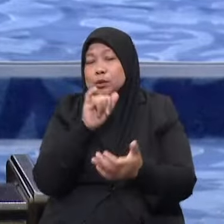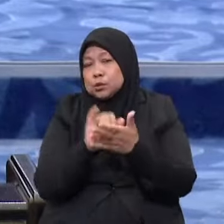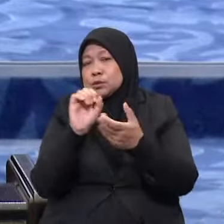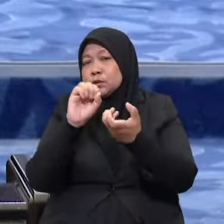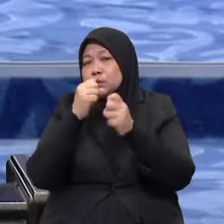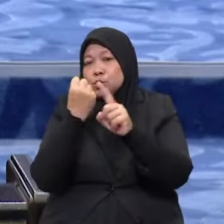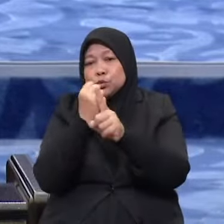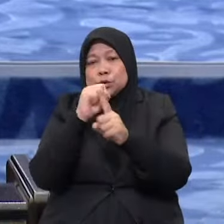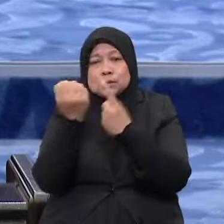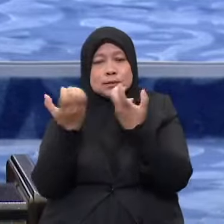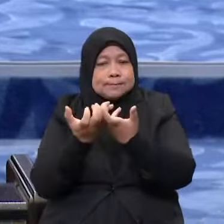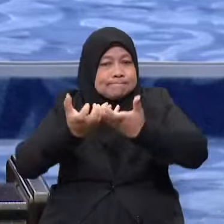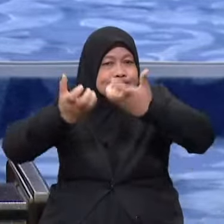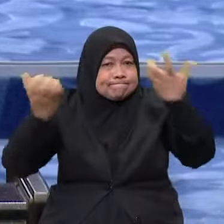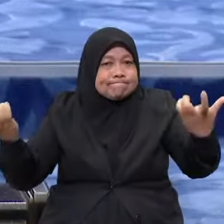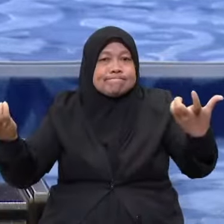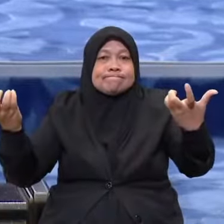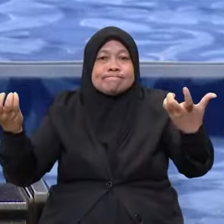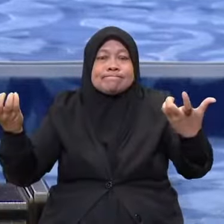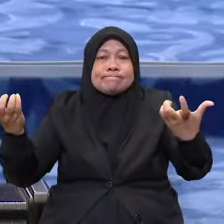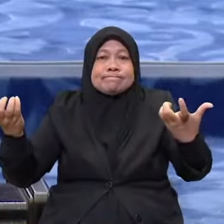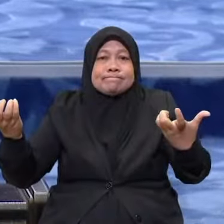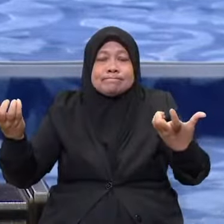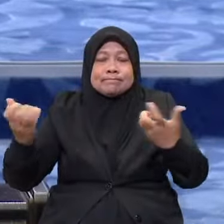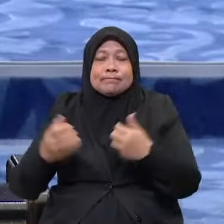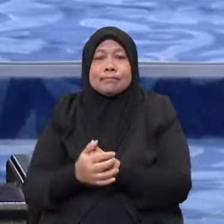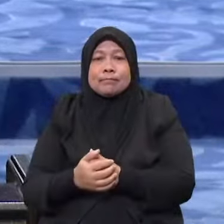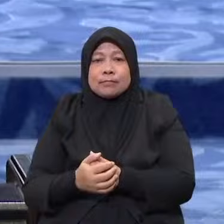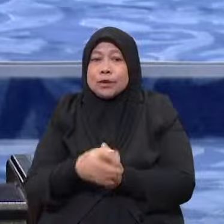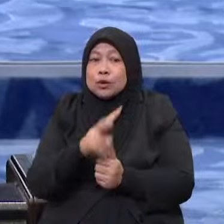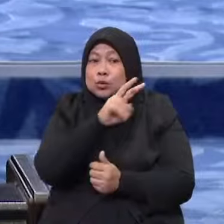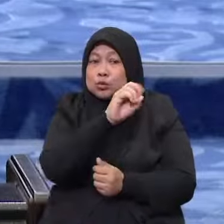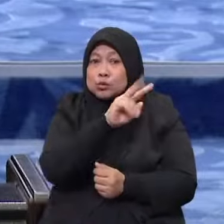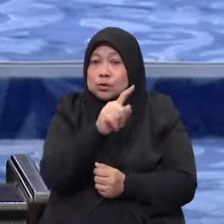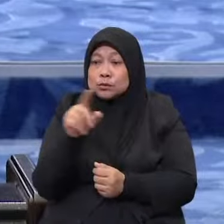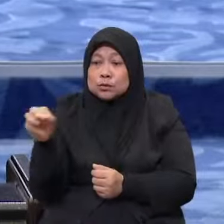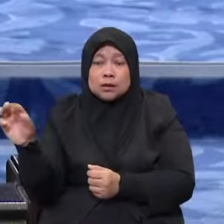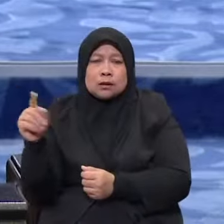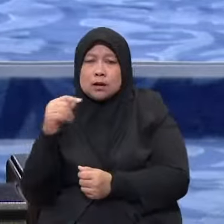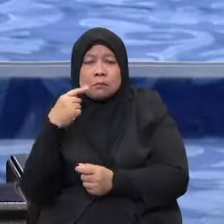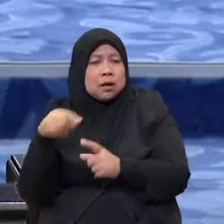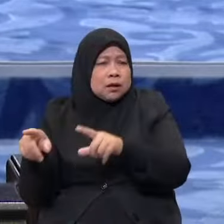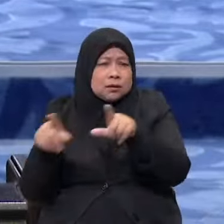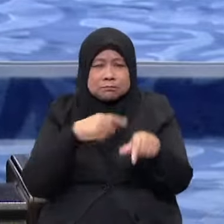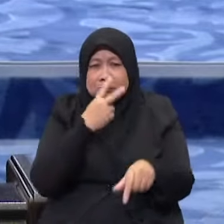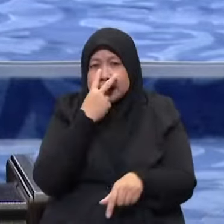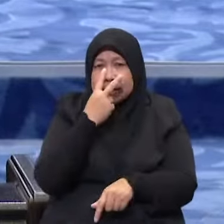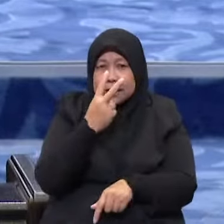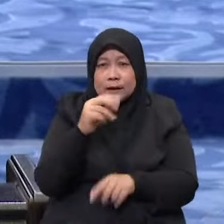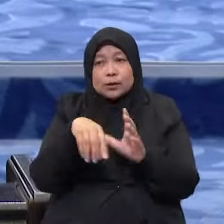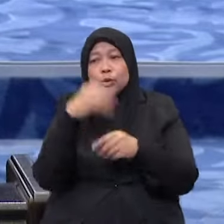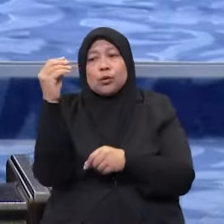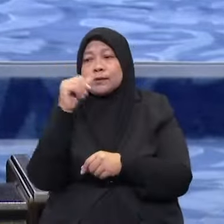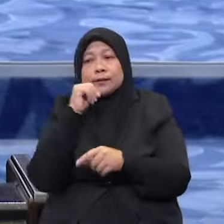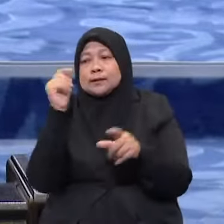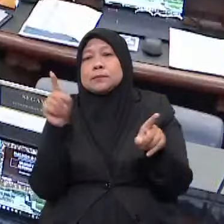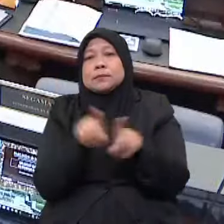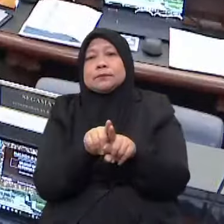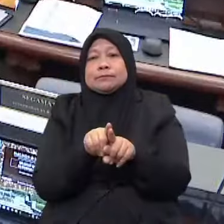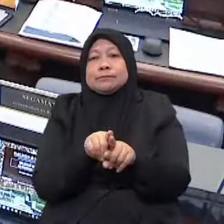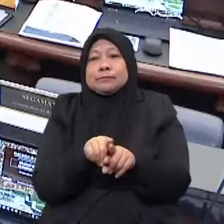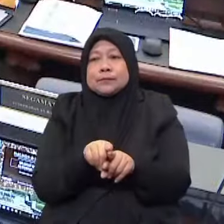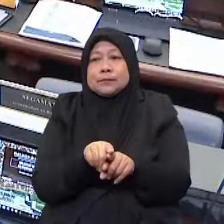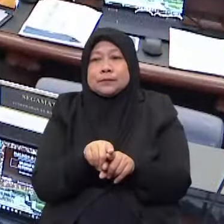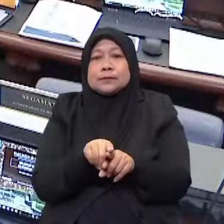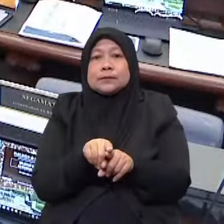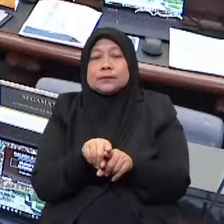dia berbeza dengan naratif di luar. Tuan Sri, betul. Ya.